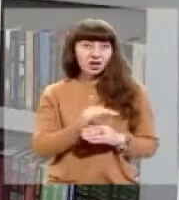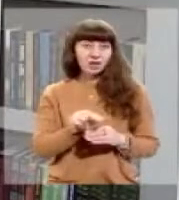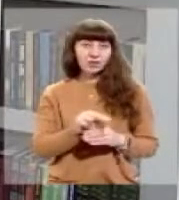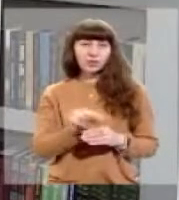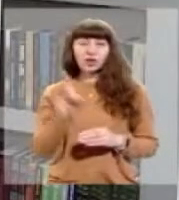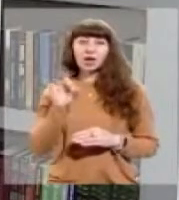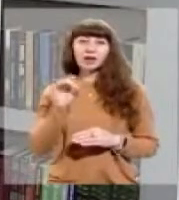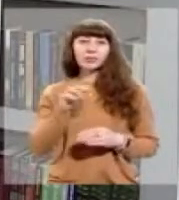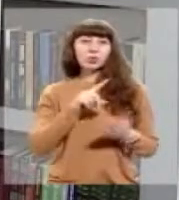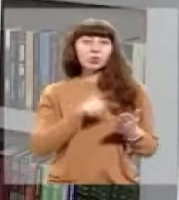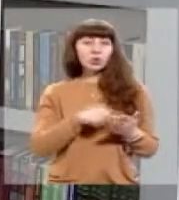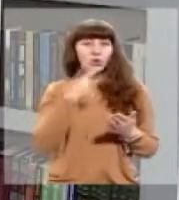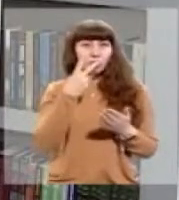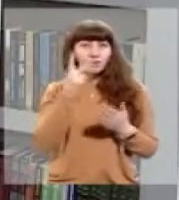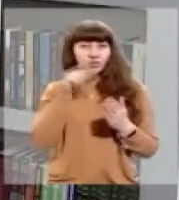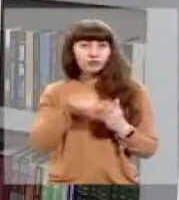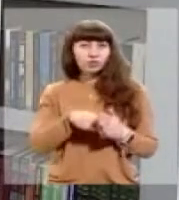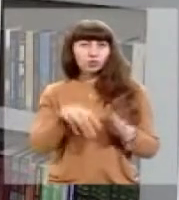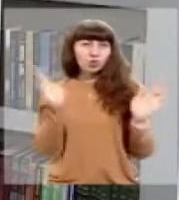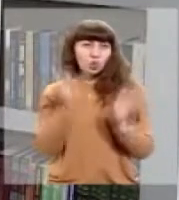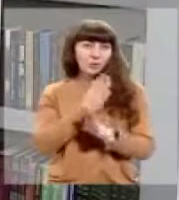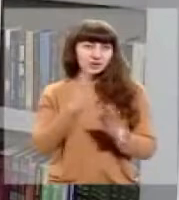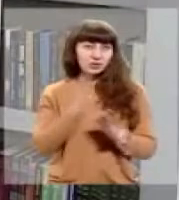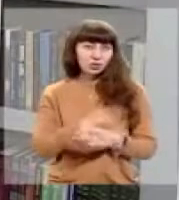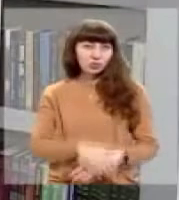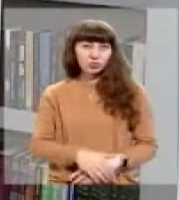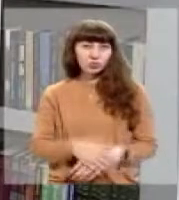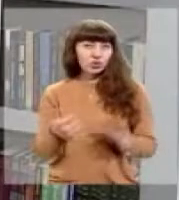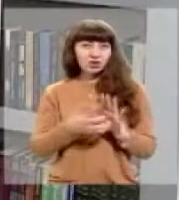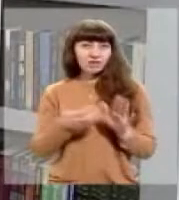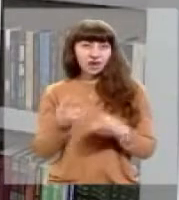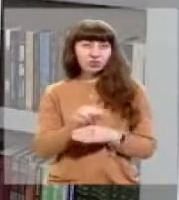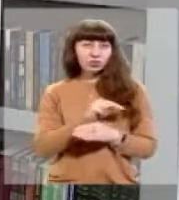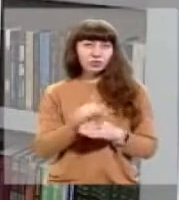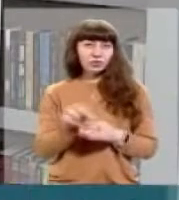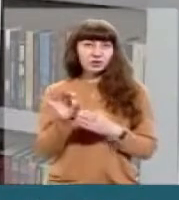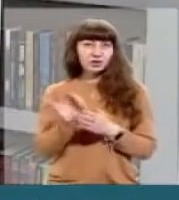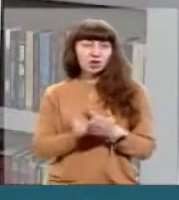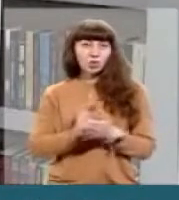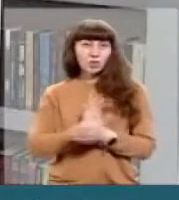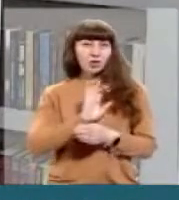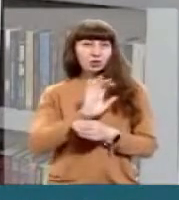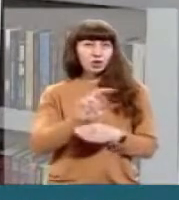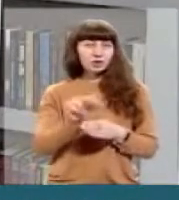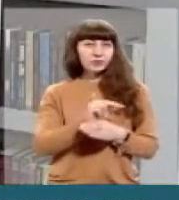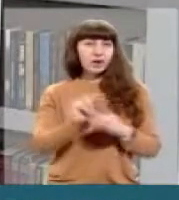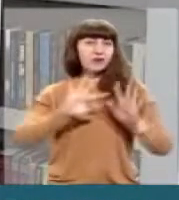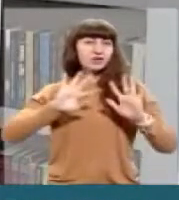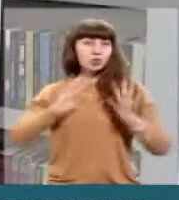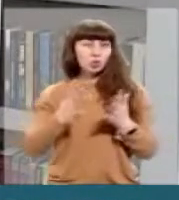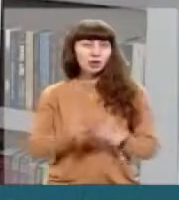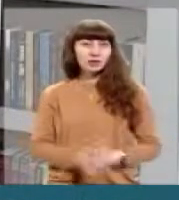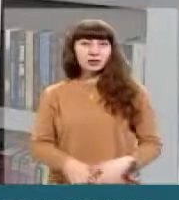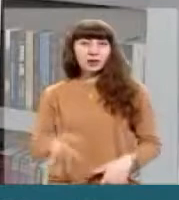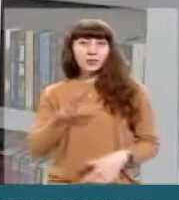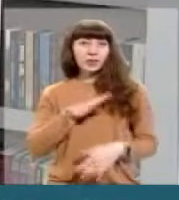жасалмаған. Қала әкімі ішкі жағдайды, жөндеу жұмыстары жоғын көрген кезде бірден жағдайды дұрыстауды тапсырды. Осылай біздің кітапханаға капиталдық